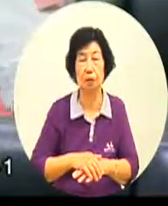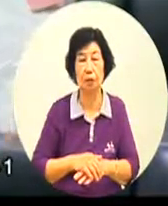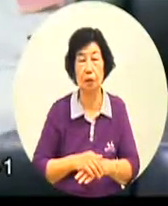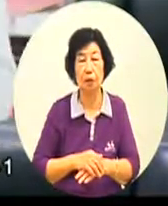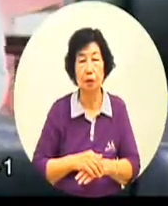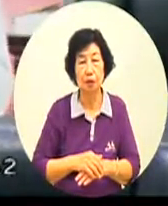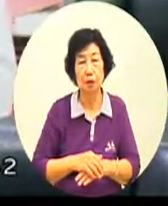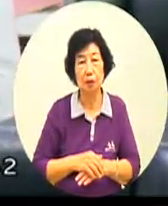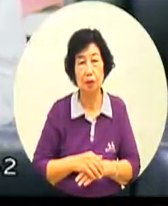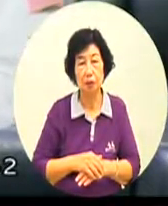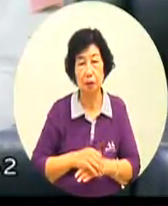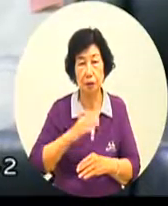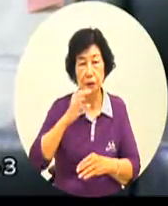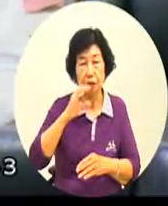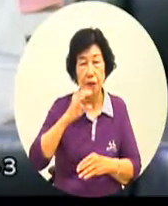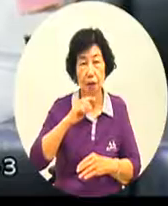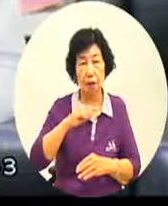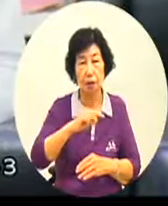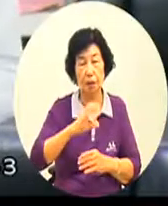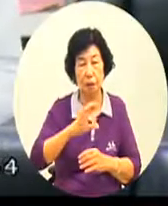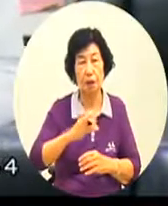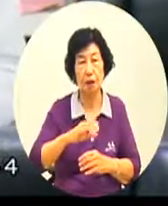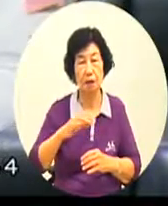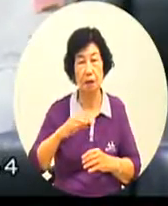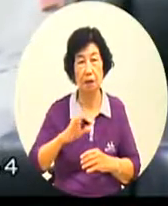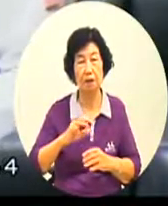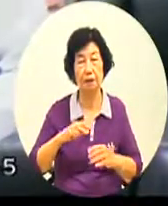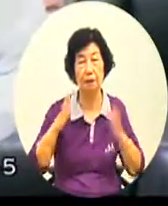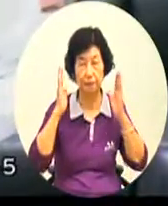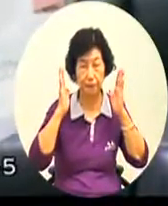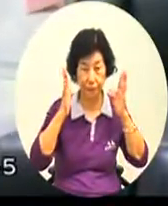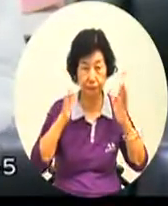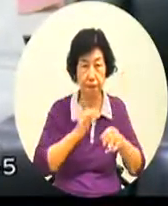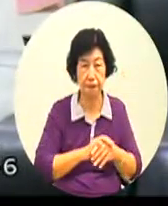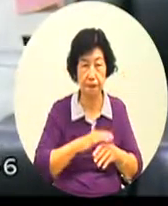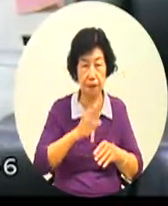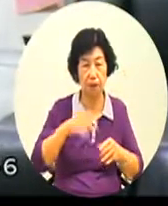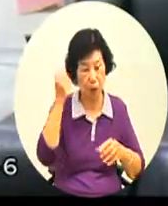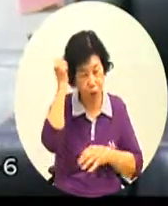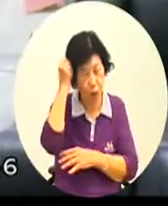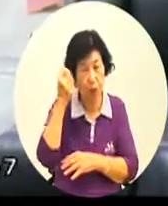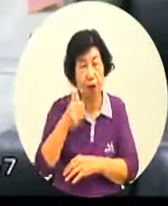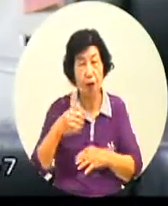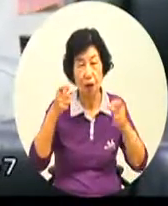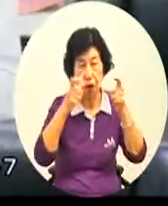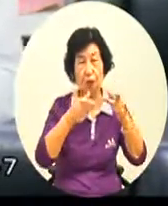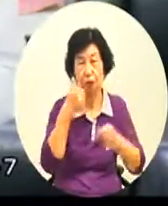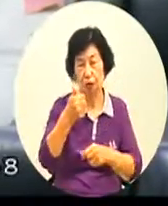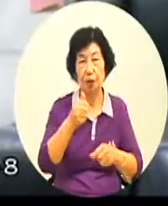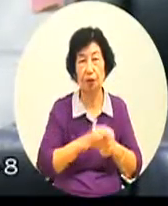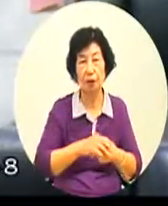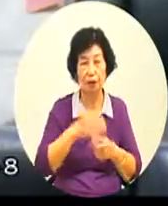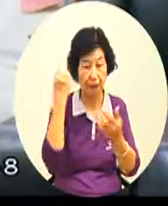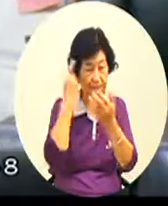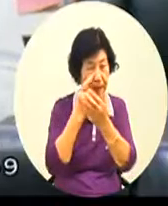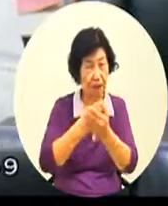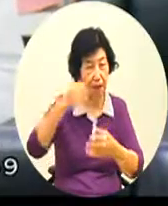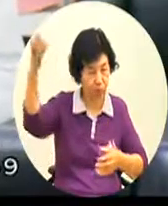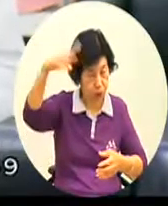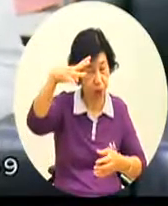对，每天风和日丽都非常好。住在台北你就知道，每天都在下雨呢。对，啊，为什么住在台北生活